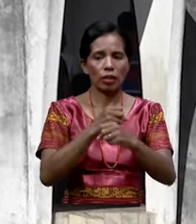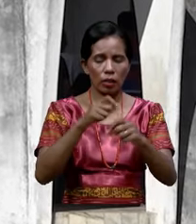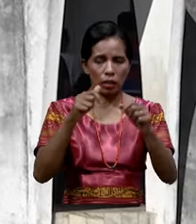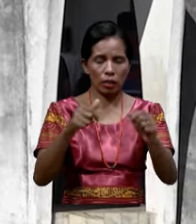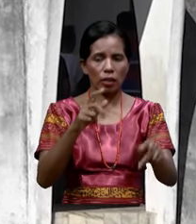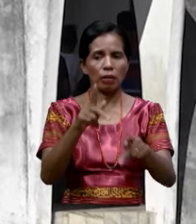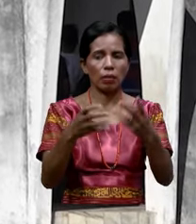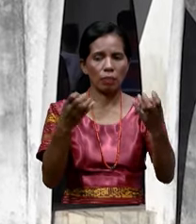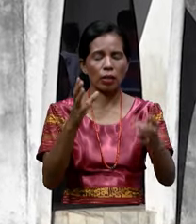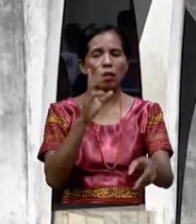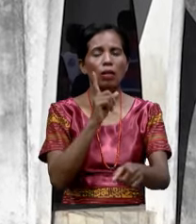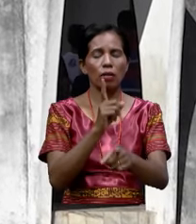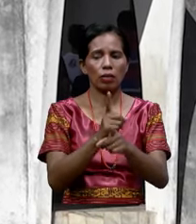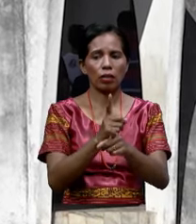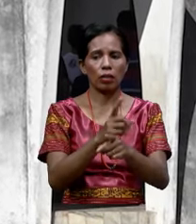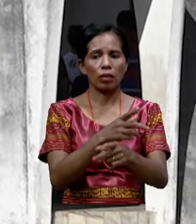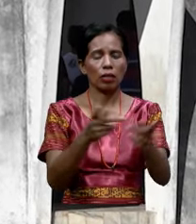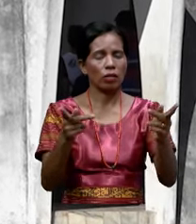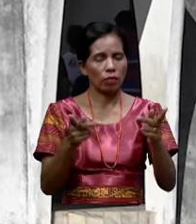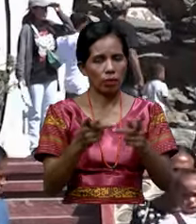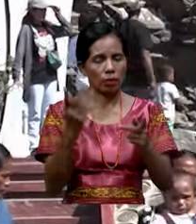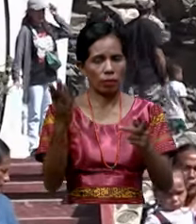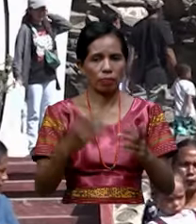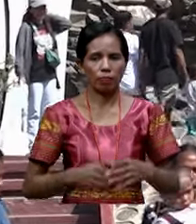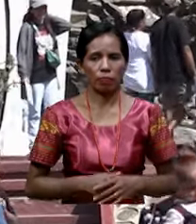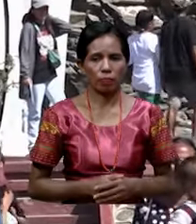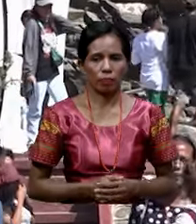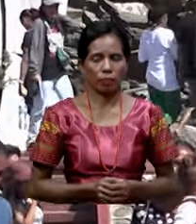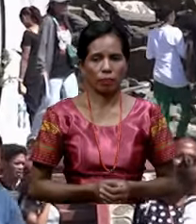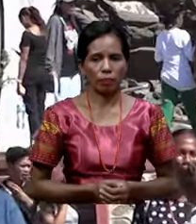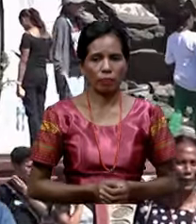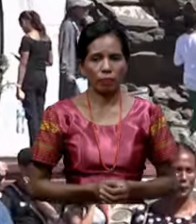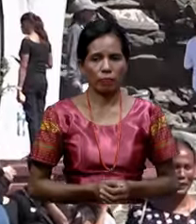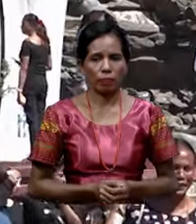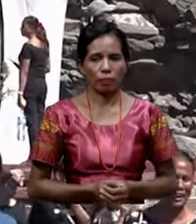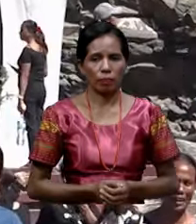sarani barak tebes maktuir via sakra ya Fatin Refere. Leo Borges, David Gonçalves, GMN.